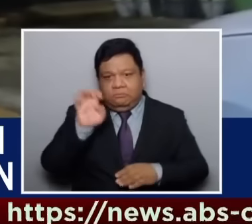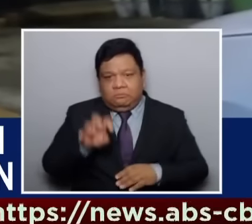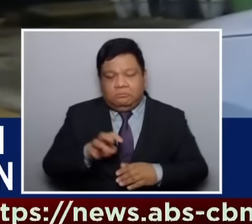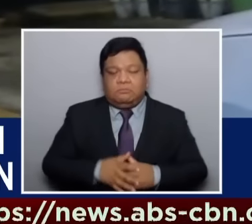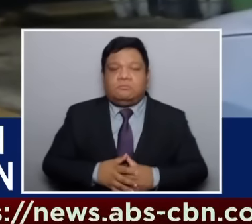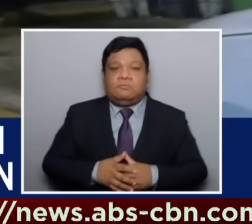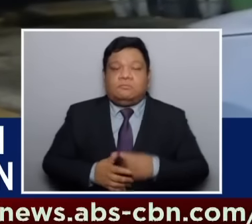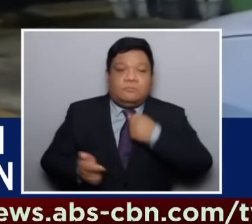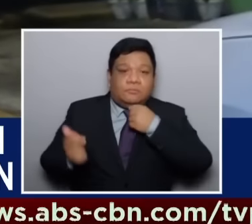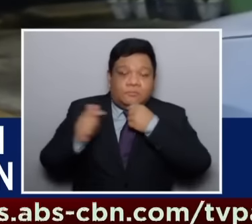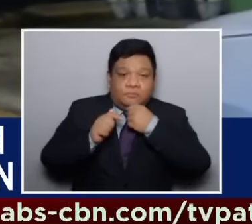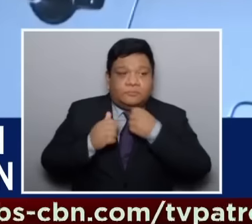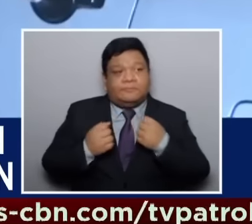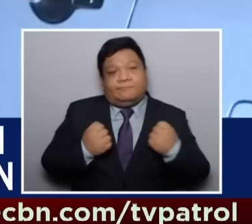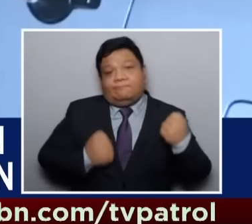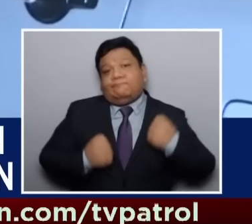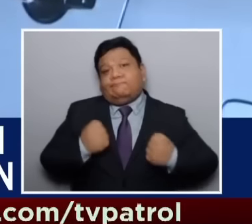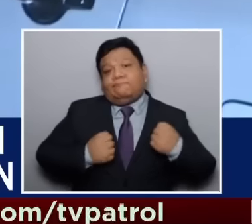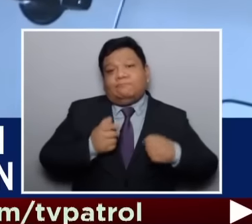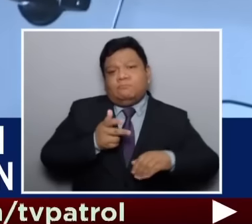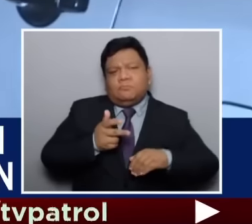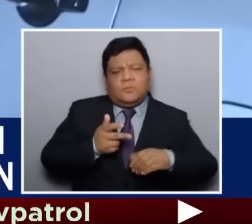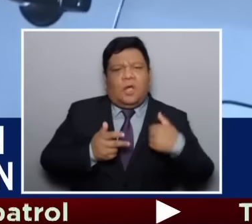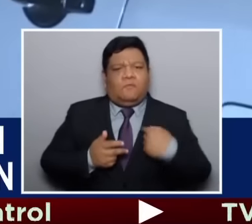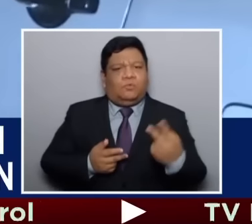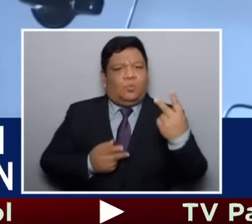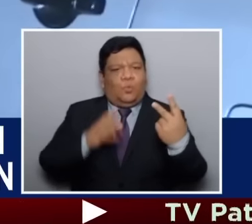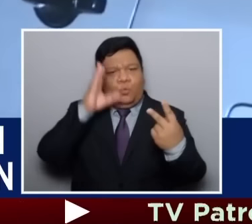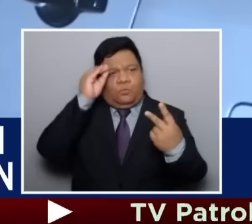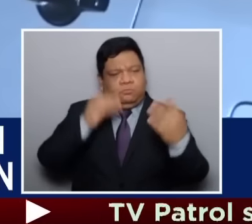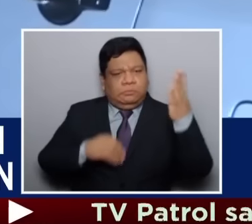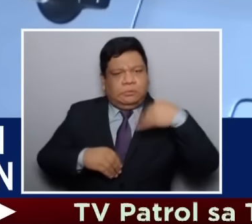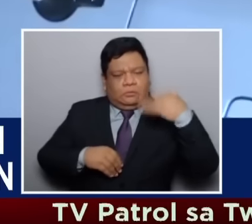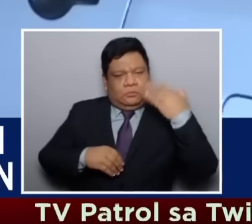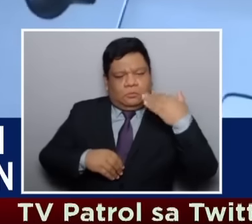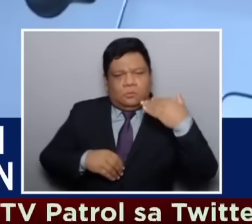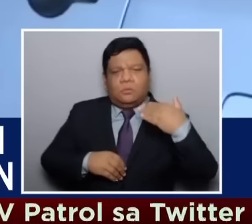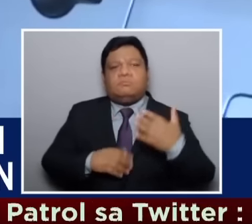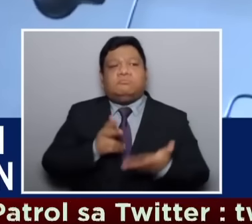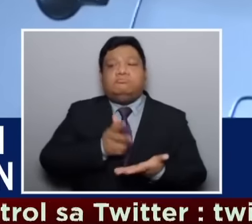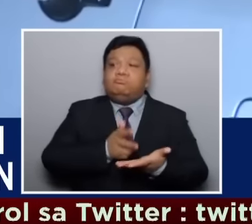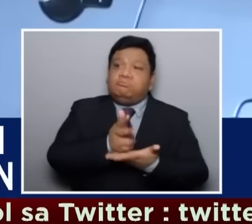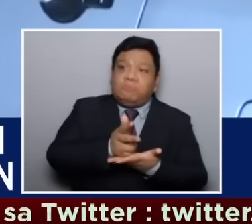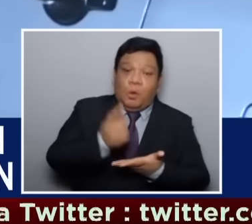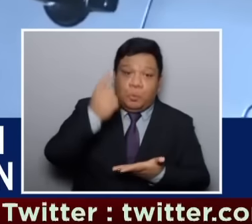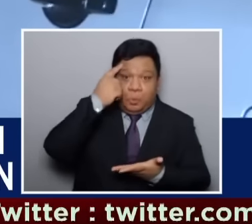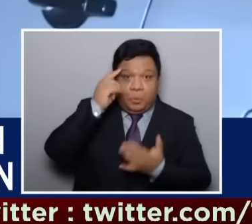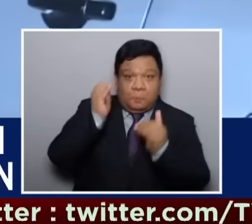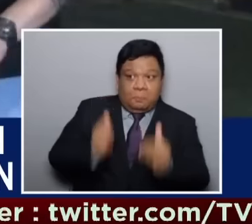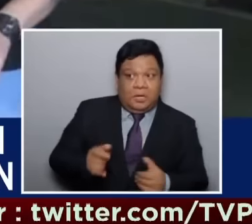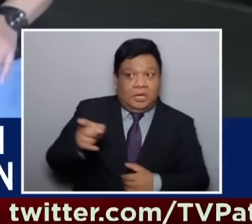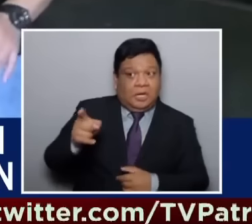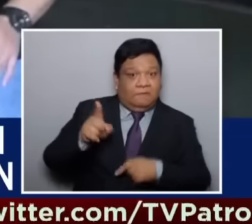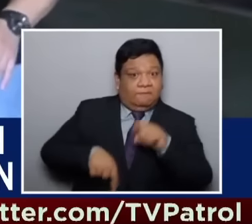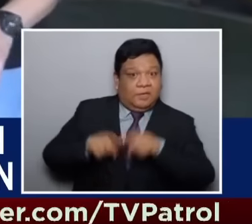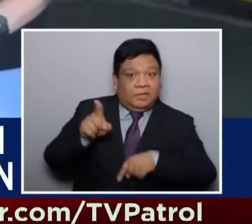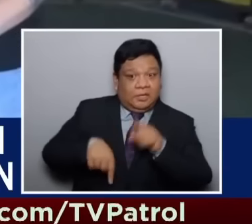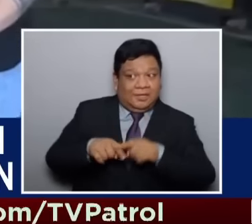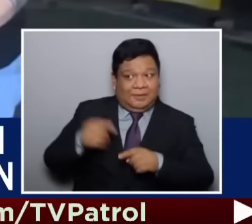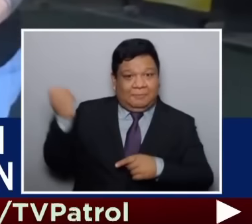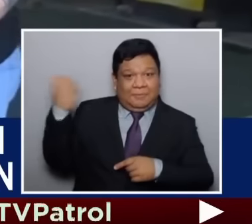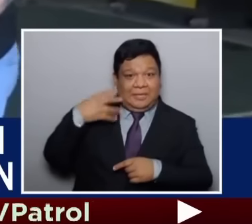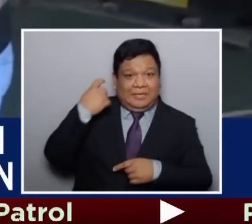lamang ang tinakbo ng sasakyan, may pumarang 2 lalaki. Hinintuan niya ito sa pag-aakalang ito na ang sinasabi ng babae na kaibigan niya na